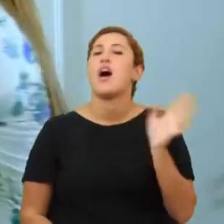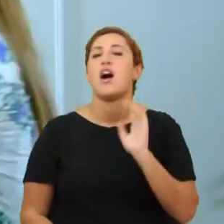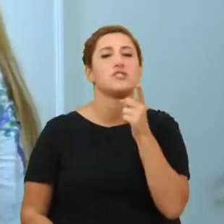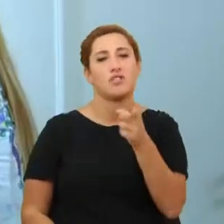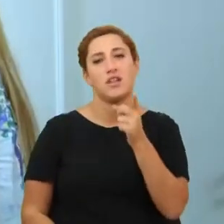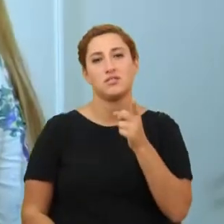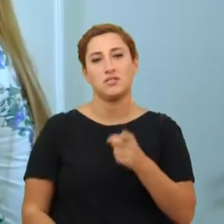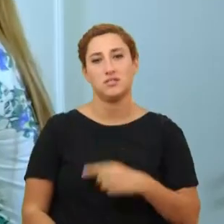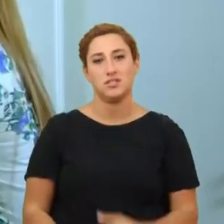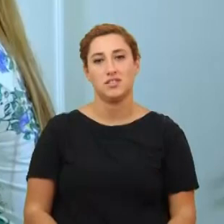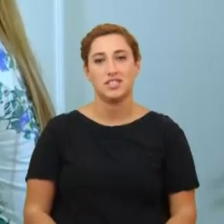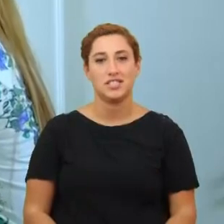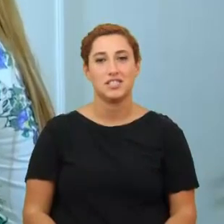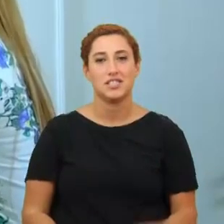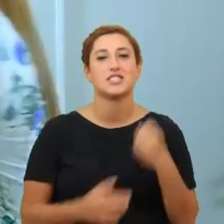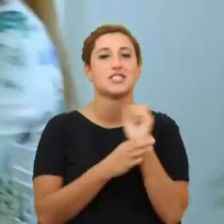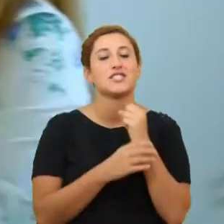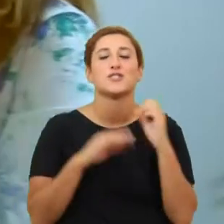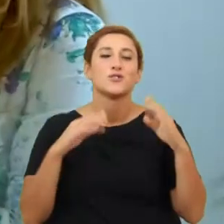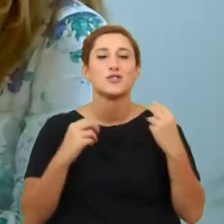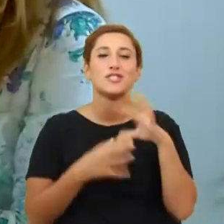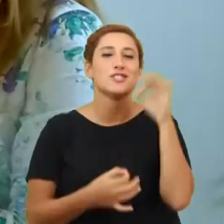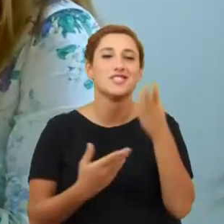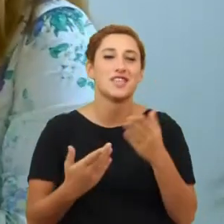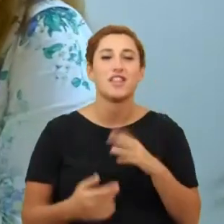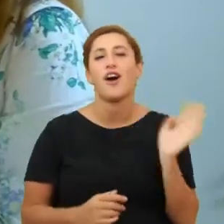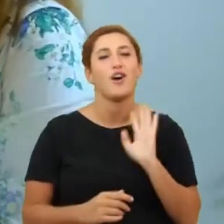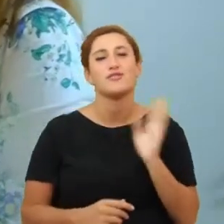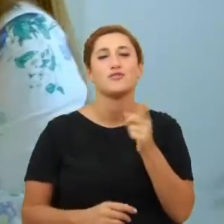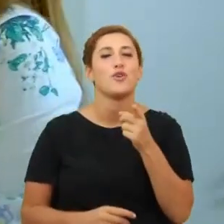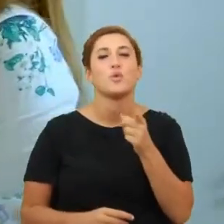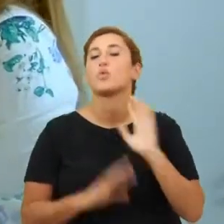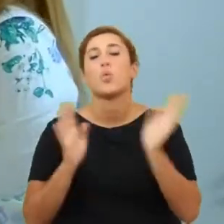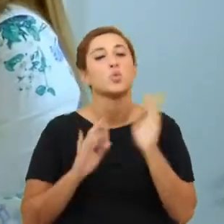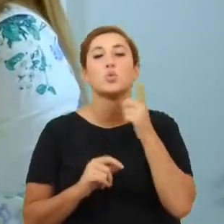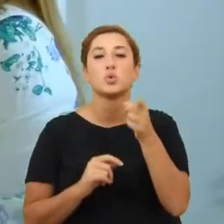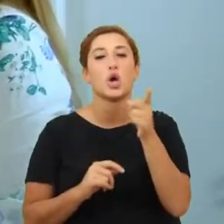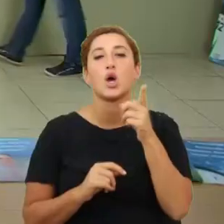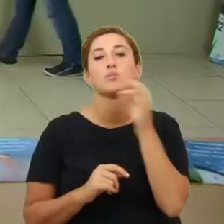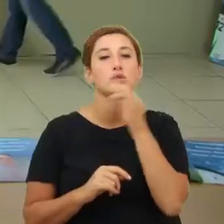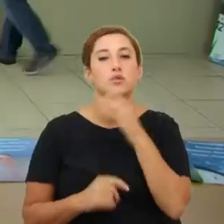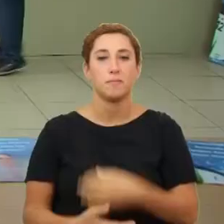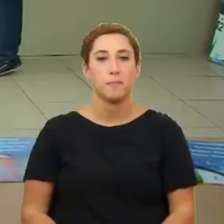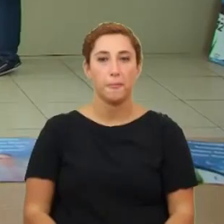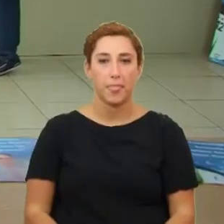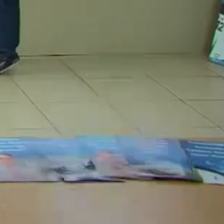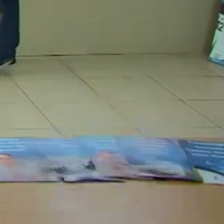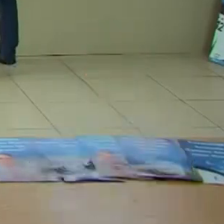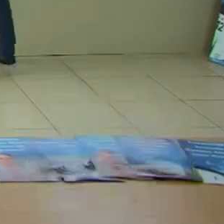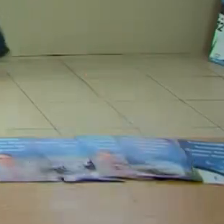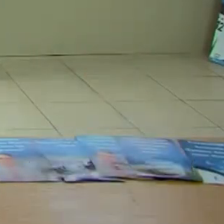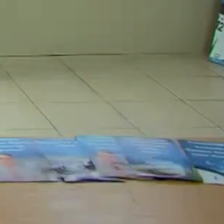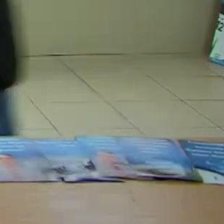Hayır, sensin. Yedinin kumkuması. Ay sana benzer o. Ay sana da